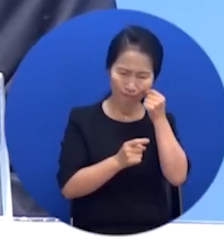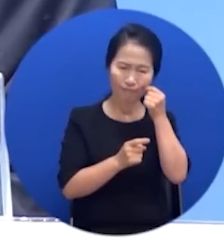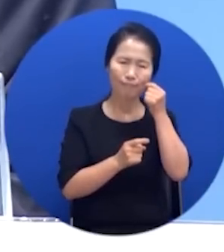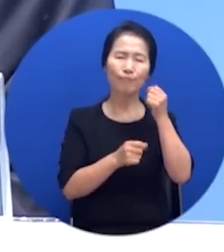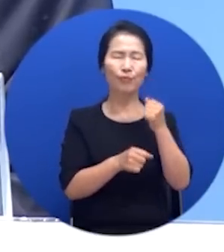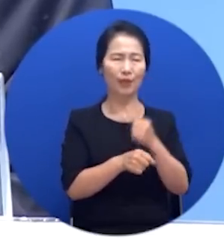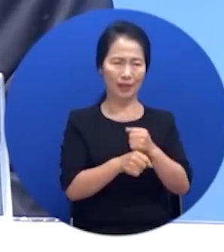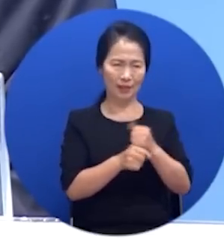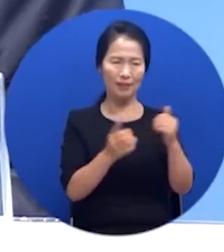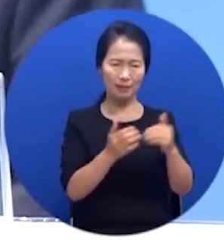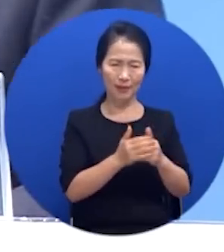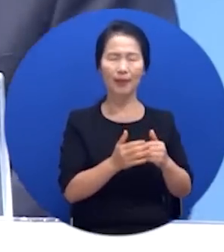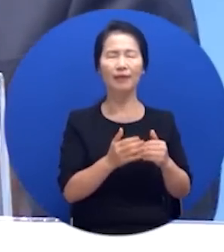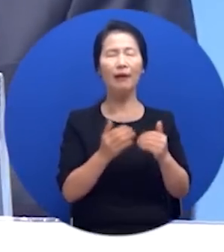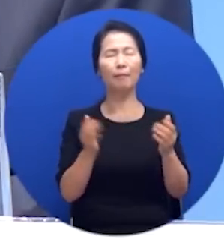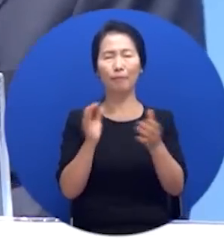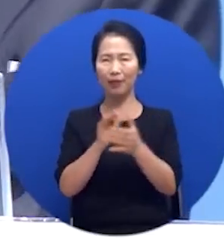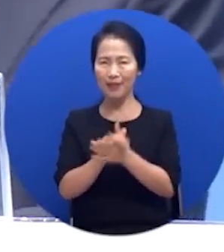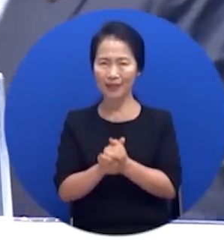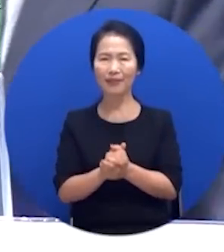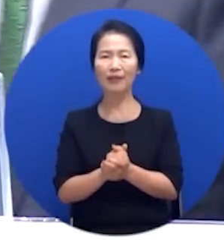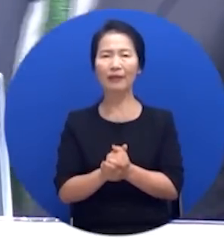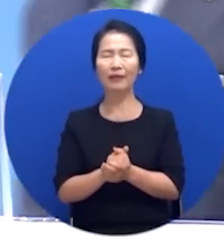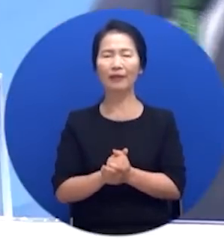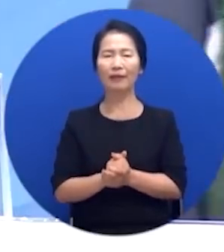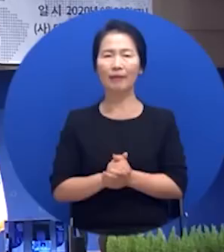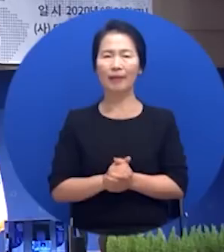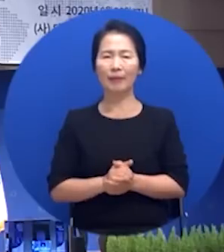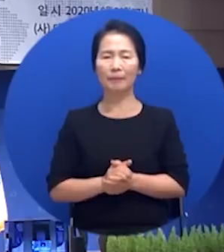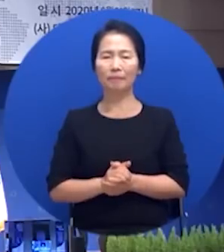못하였느니라. 아멘.